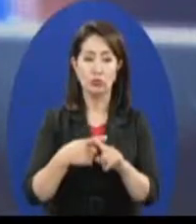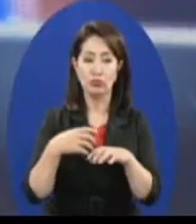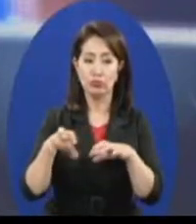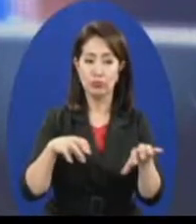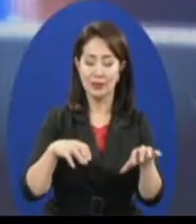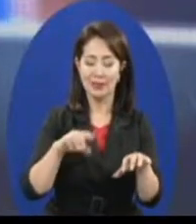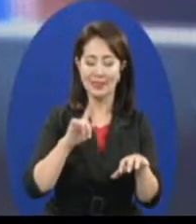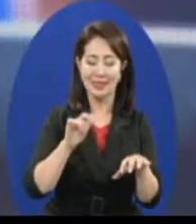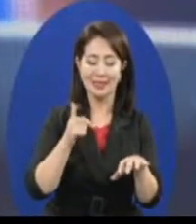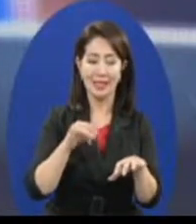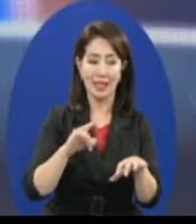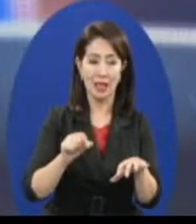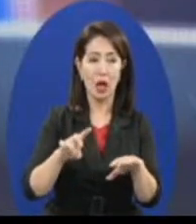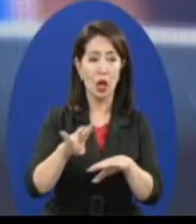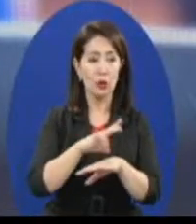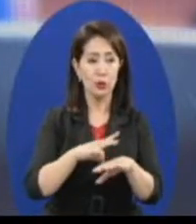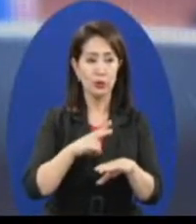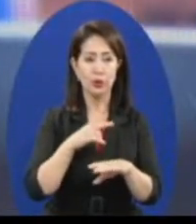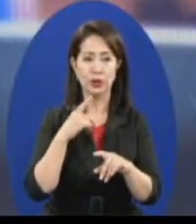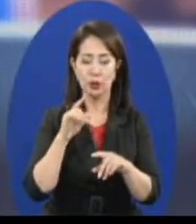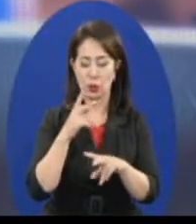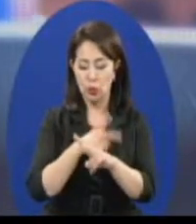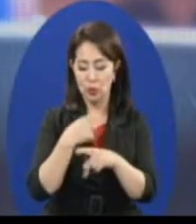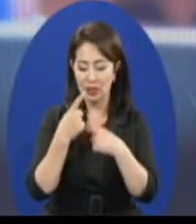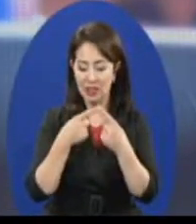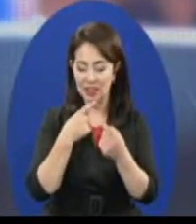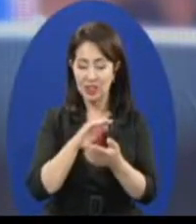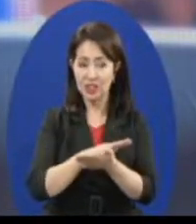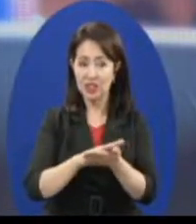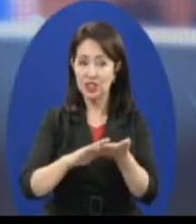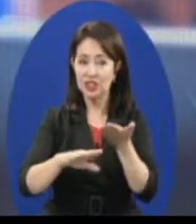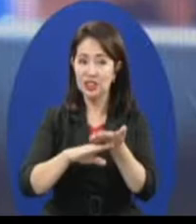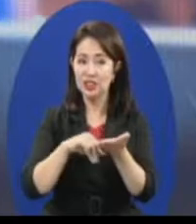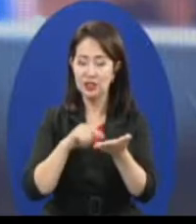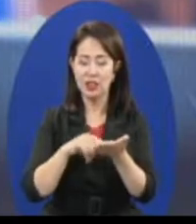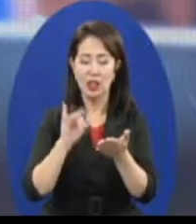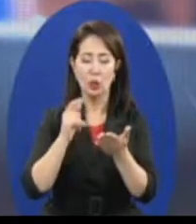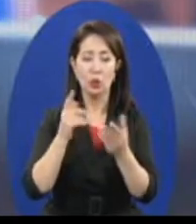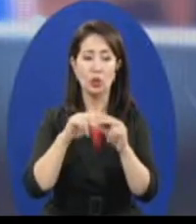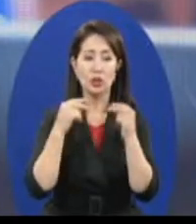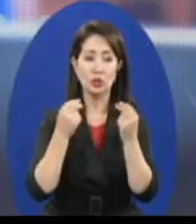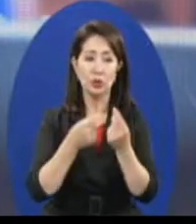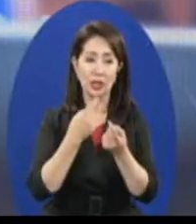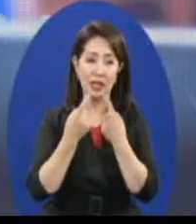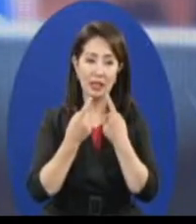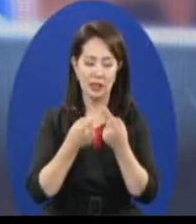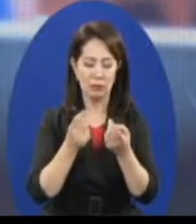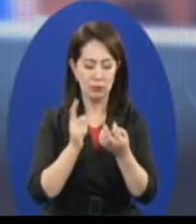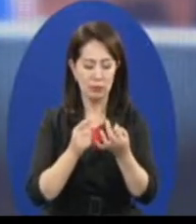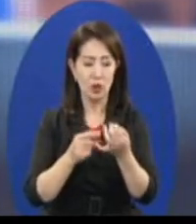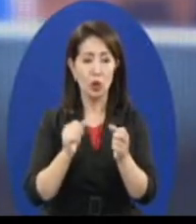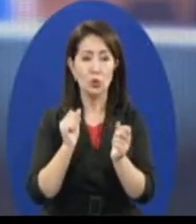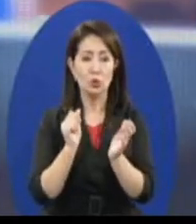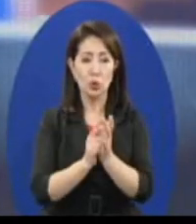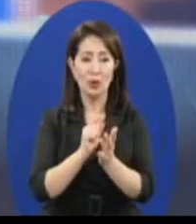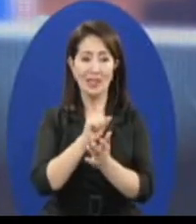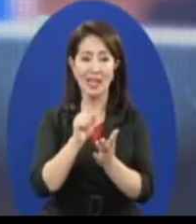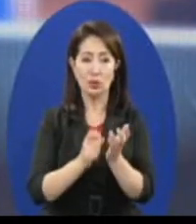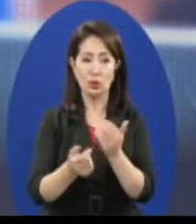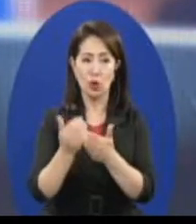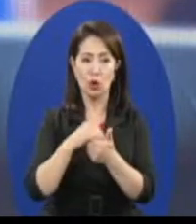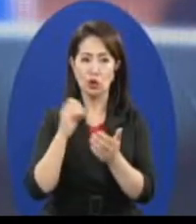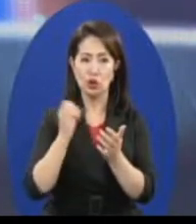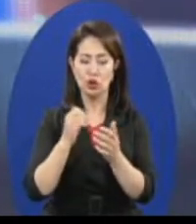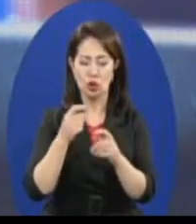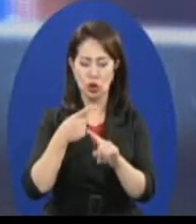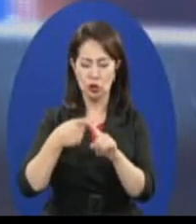Орон нутгийн засаг захиргаа, нутаг дэвсгэрийн нэгжийн тухай хуулийн шинжилсэн найруулгын төслийг улсын өрөөний чуулганаар хэлцэхдээ хэд хэдэн чухал асуудлыг заавал тусах ёстой гэж